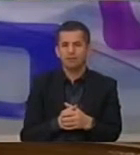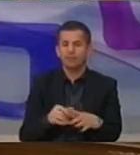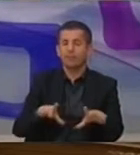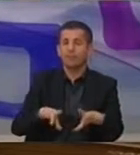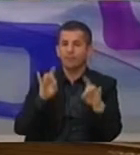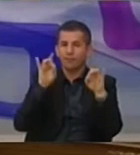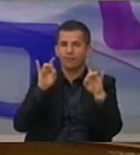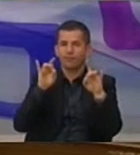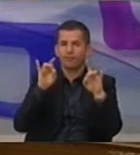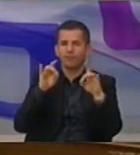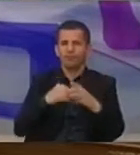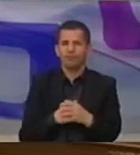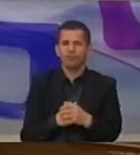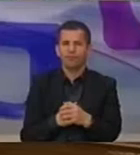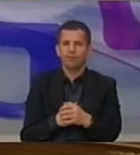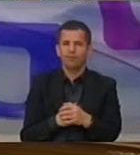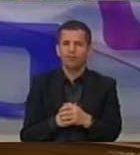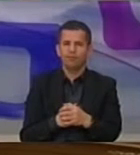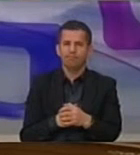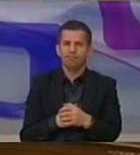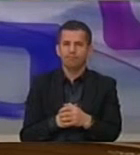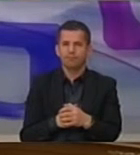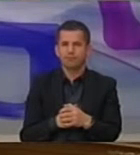zbulimin dhe